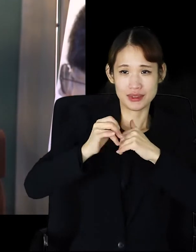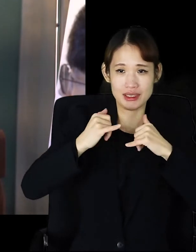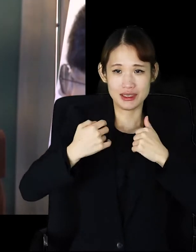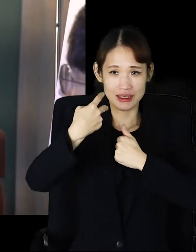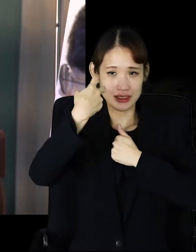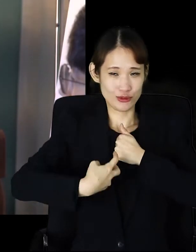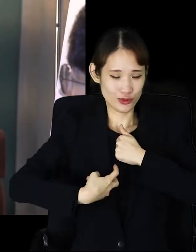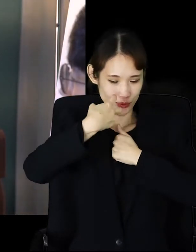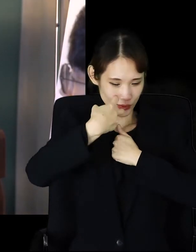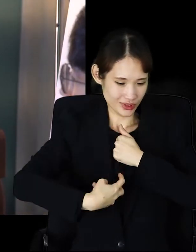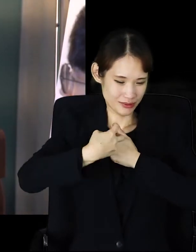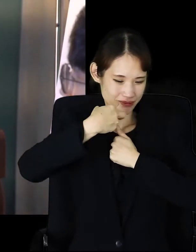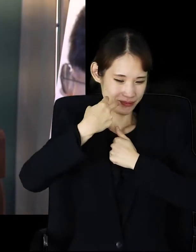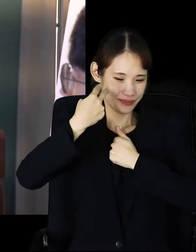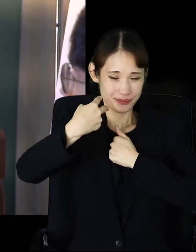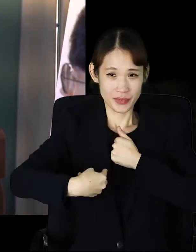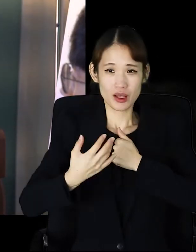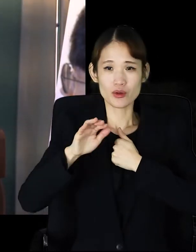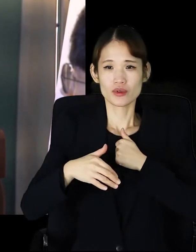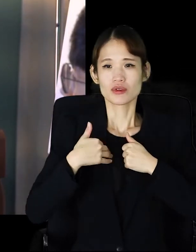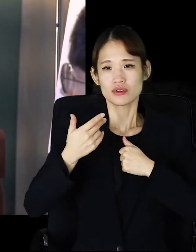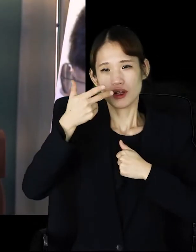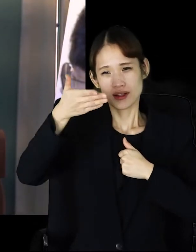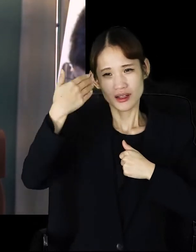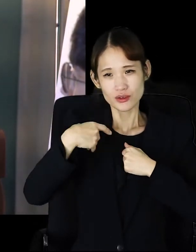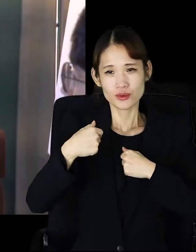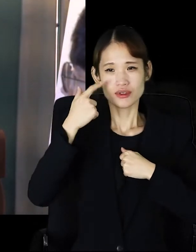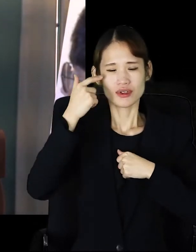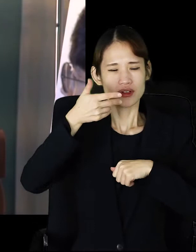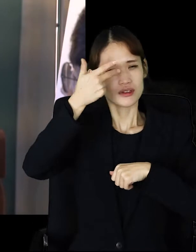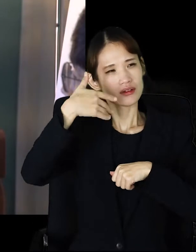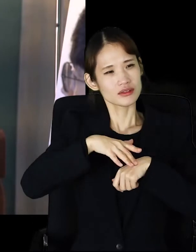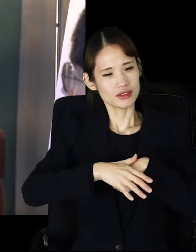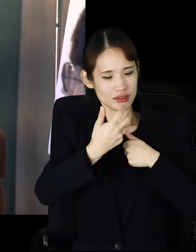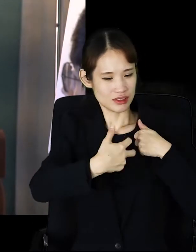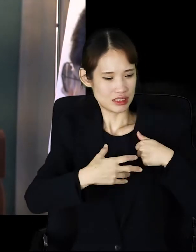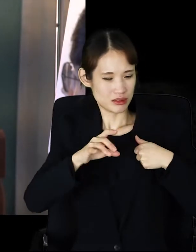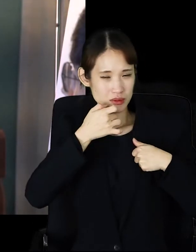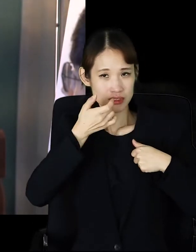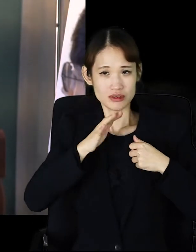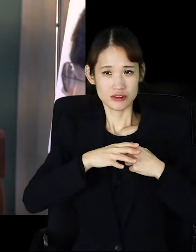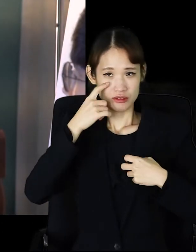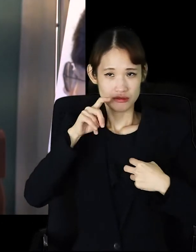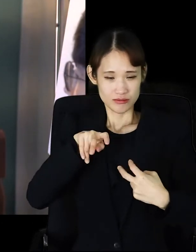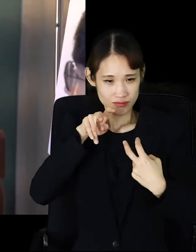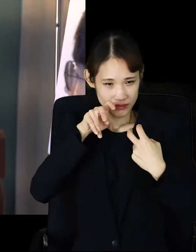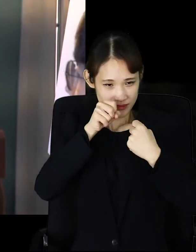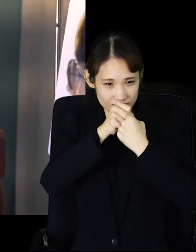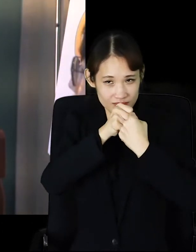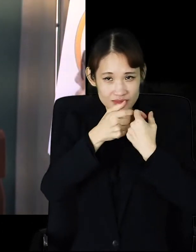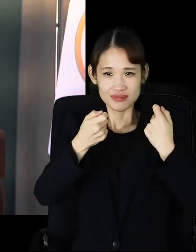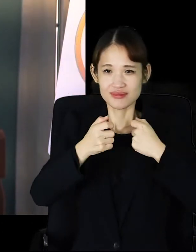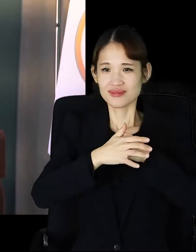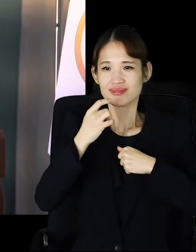쳐다보잖아요. 이제 저를 이렇게 위아래로 훑거나 하는데 저는 옛날에는 좀 그런 시선을 힘들어했고 지금은 눈싸움 하듯이 이렇게 누가 먼저 눈을